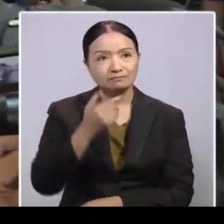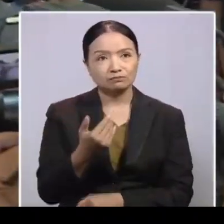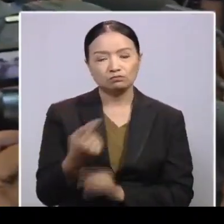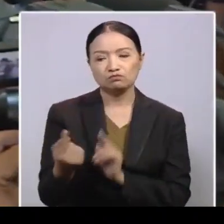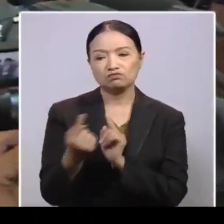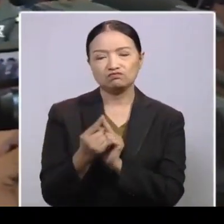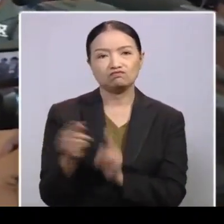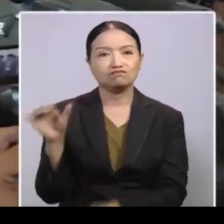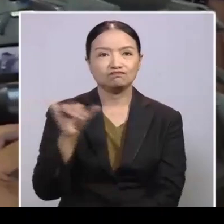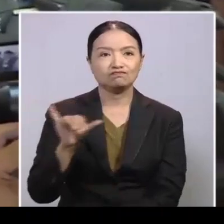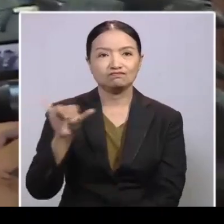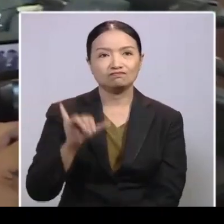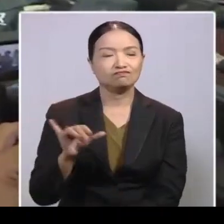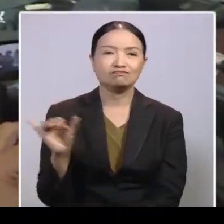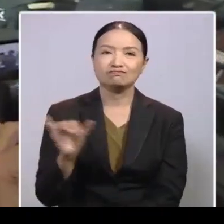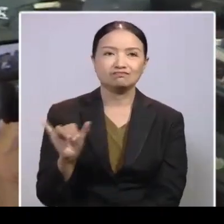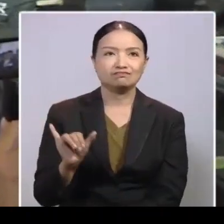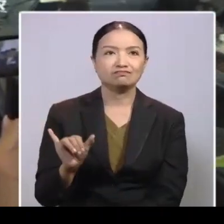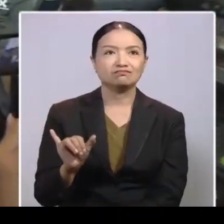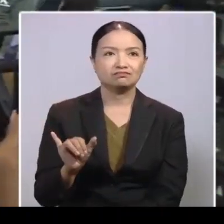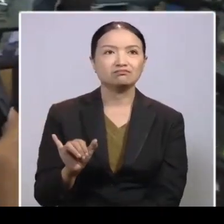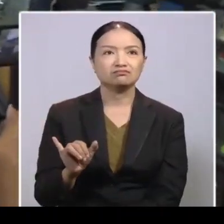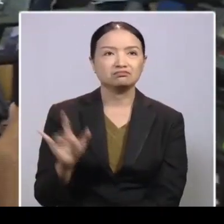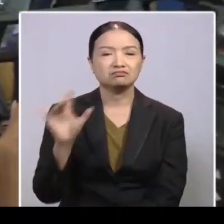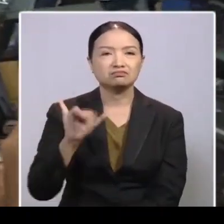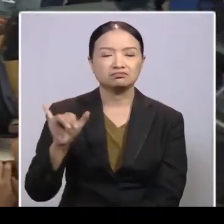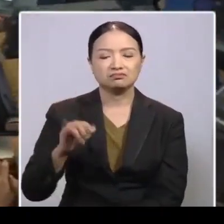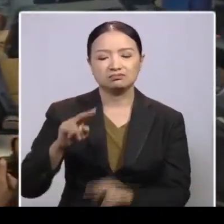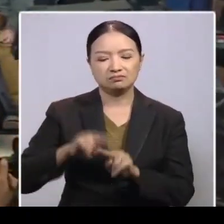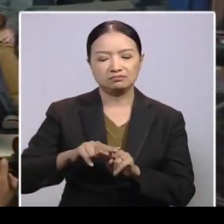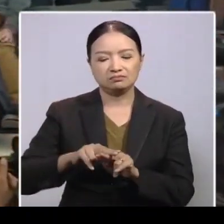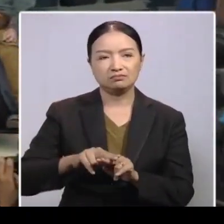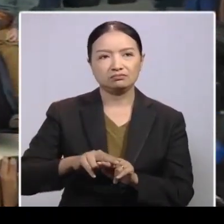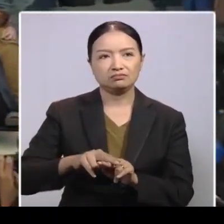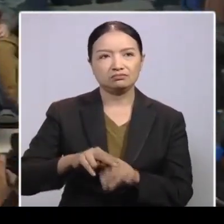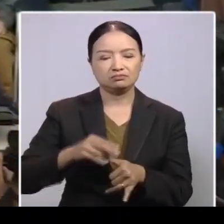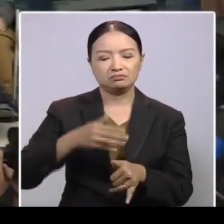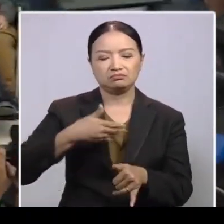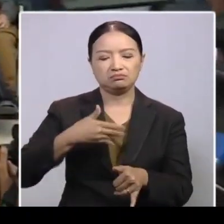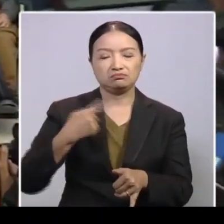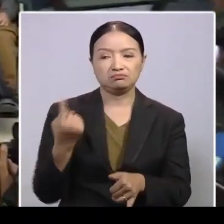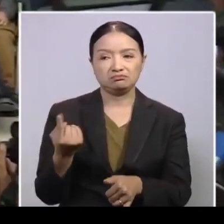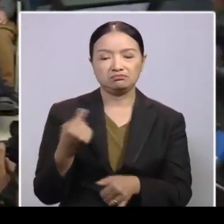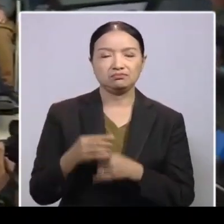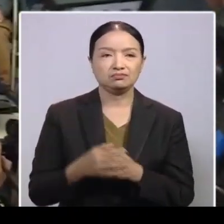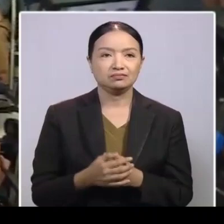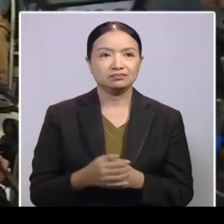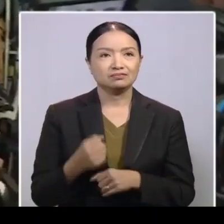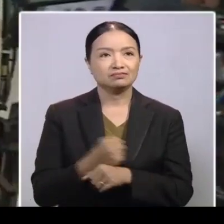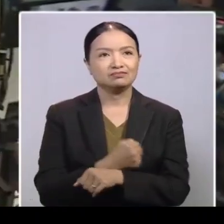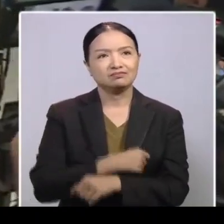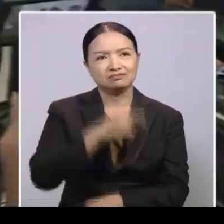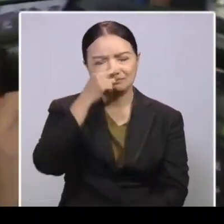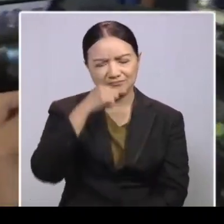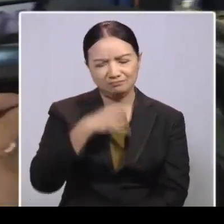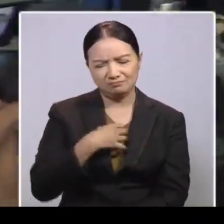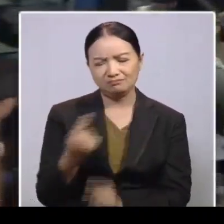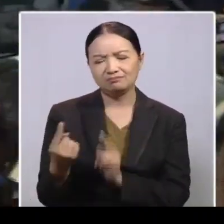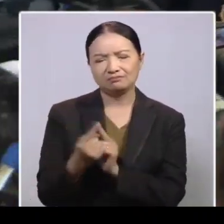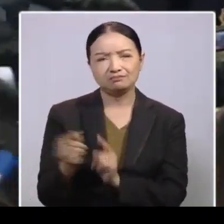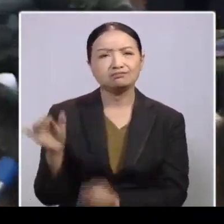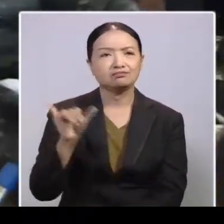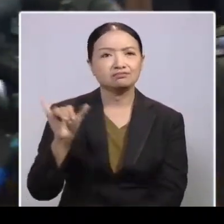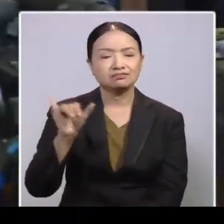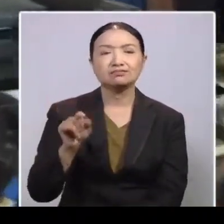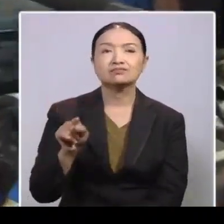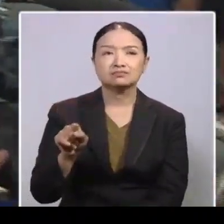อญาตินะครับญาติเนี่ยนั่งอยู่ด้านหลังนะครับก็เฝ้ารอนะฮะแรงงานไทยส่วนใหญ่ก็อยากที่จะเจอญาติส่วนใหญ่เนี่ยมา